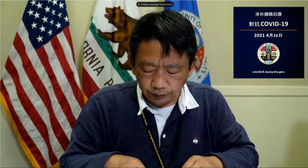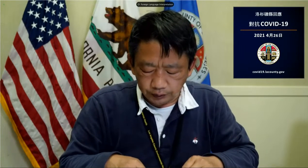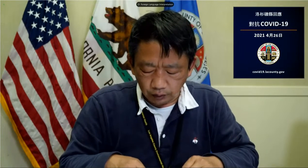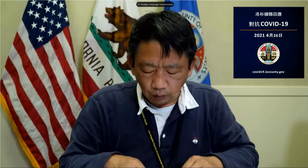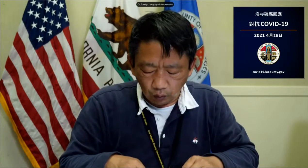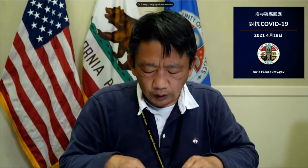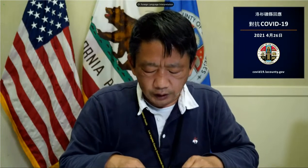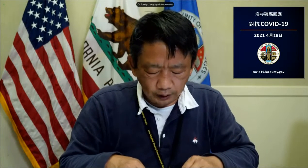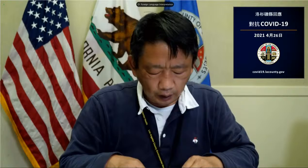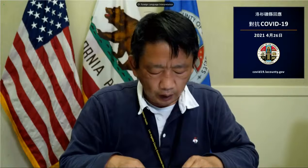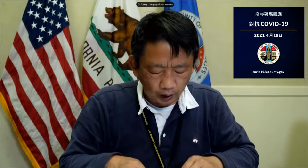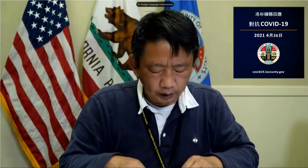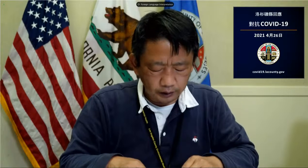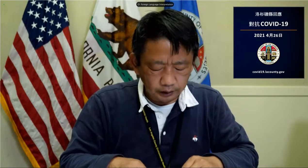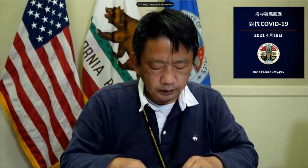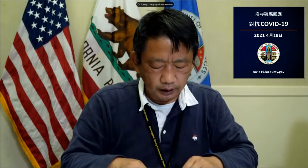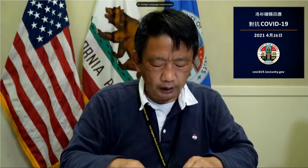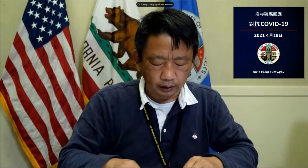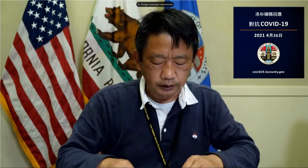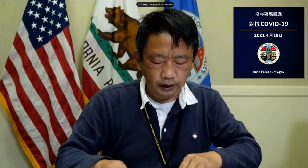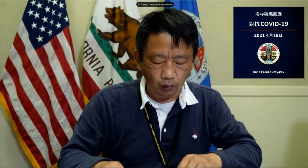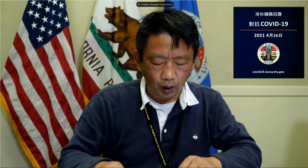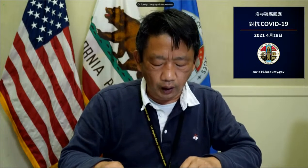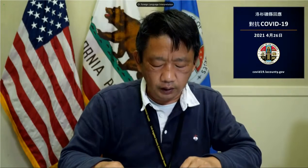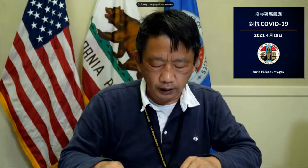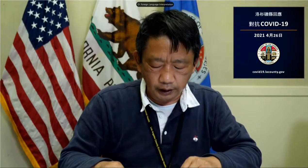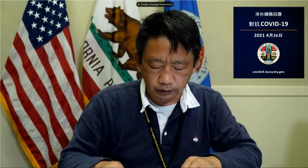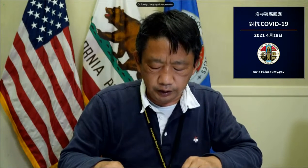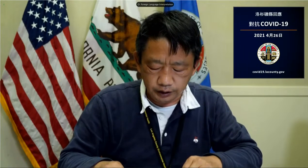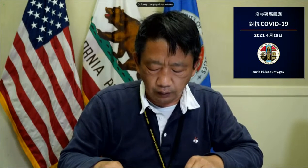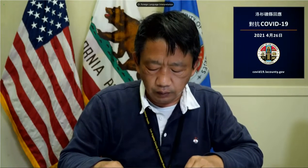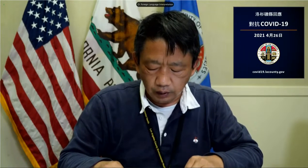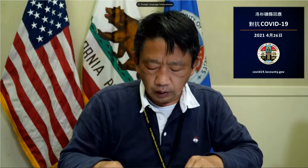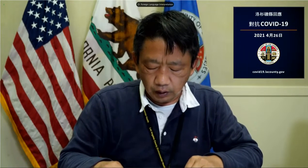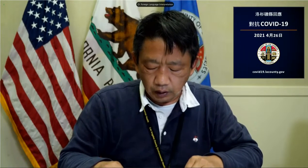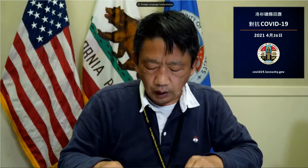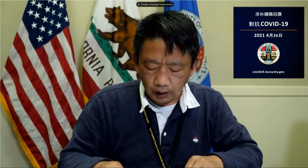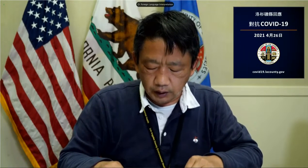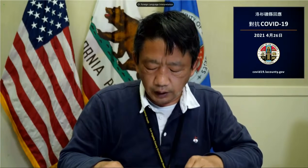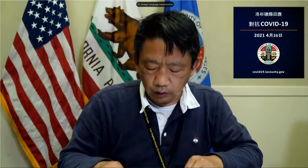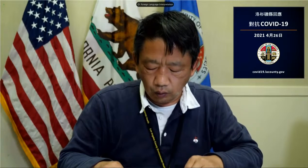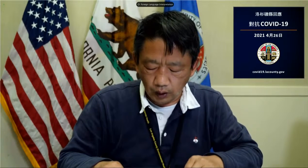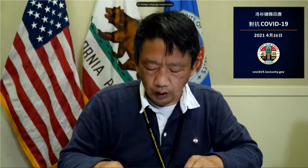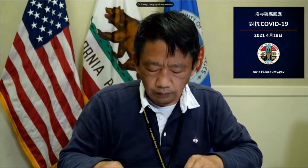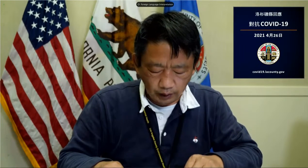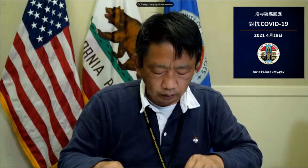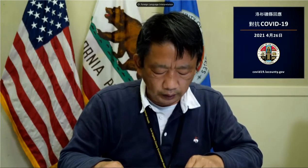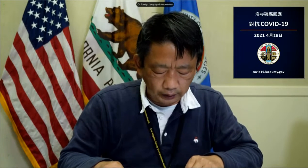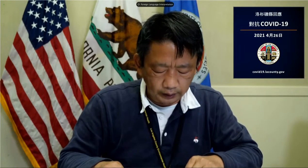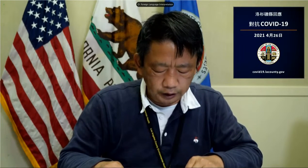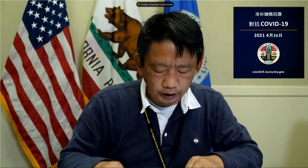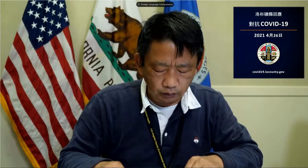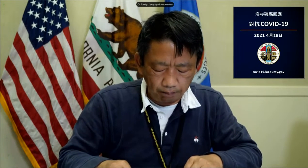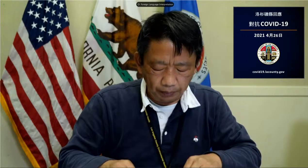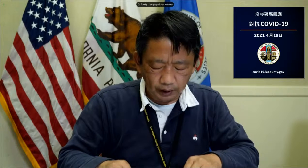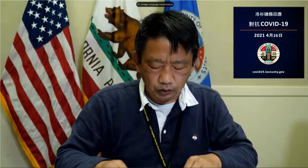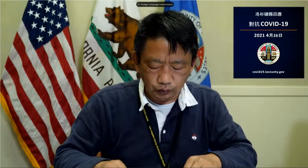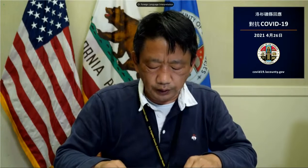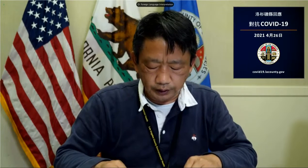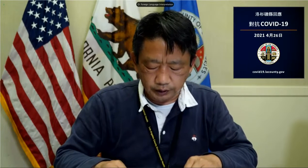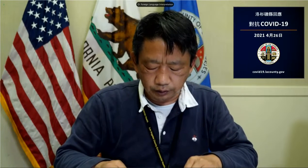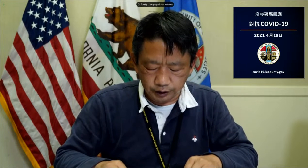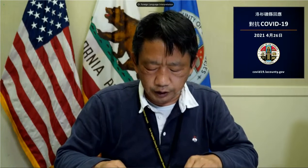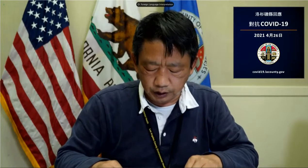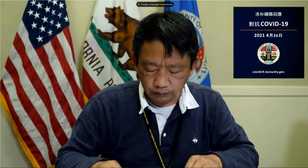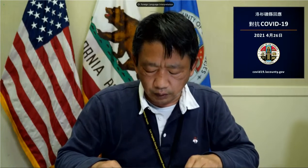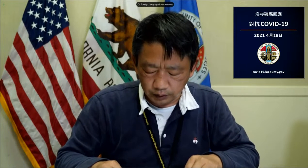2剂的议员，我想让你参考一下我刚才提供的资料。刚才有关疫苗带来的新冠病例住